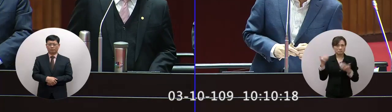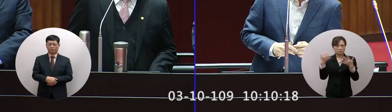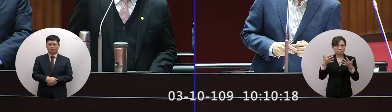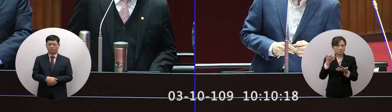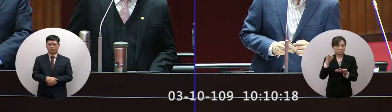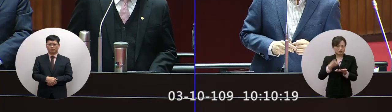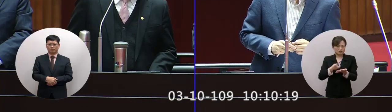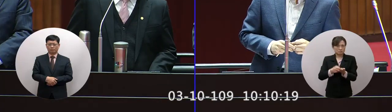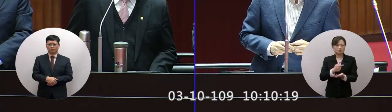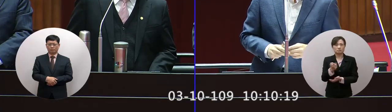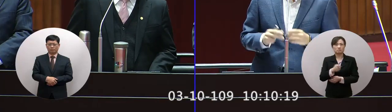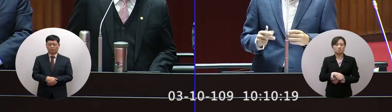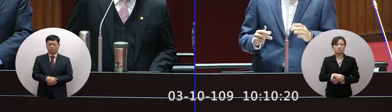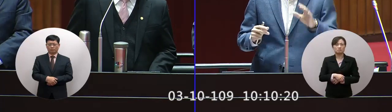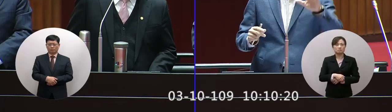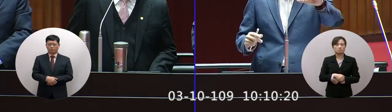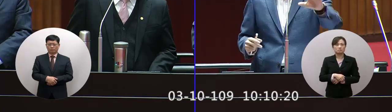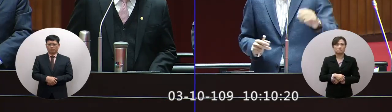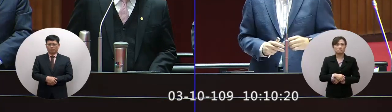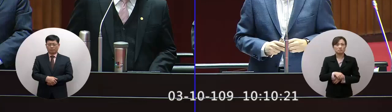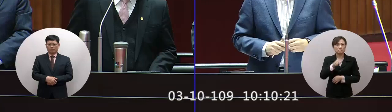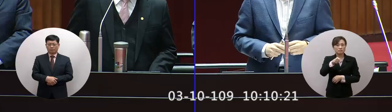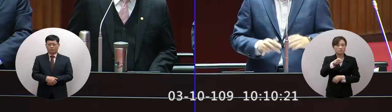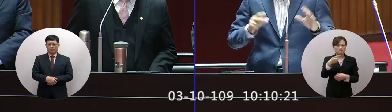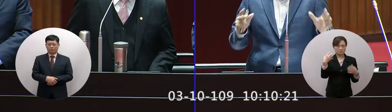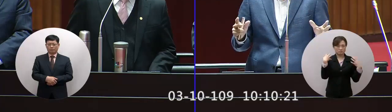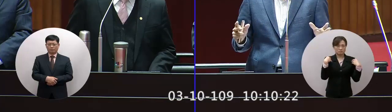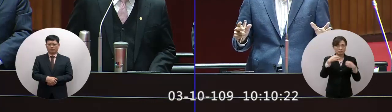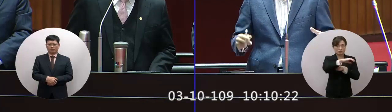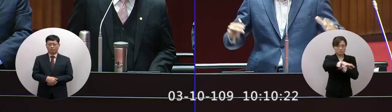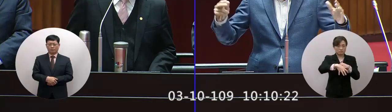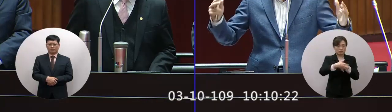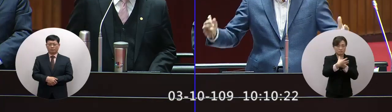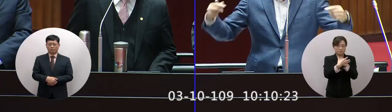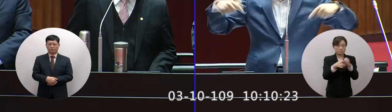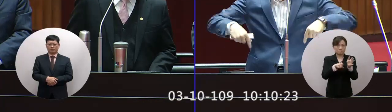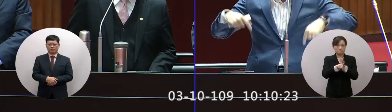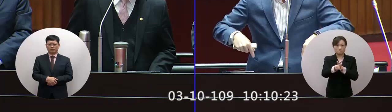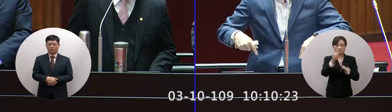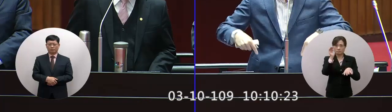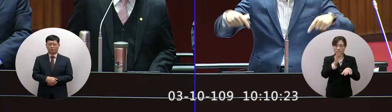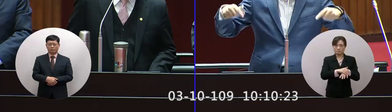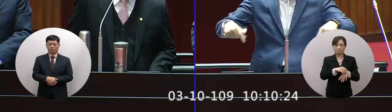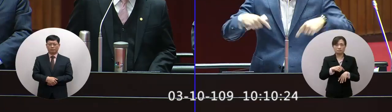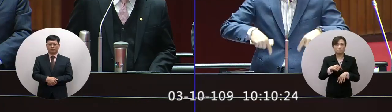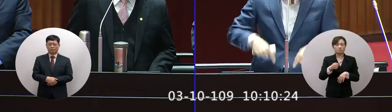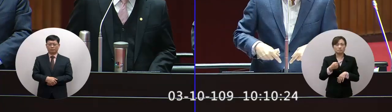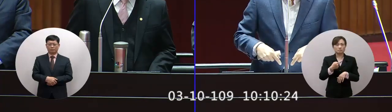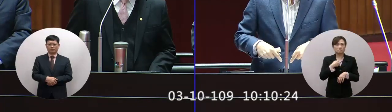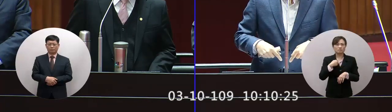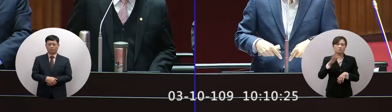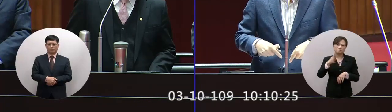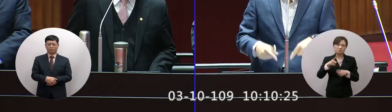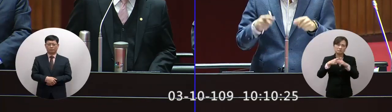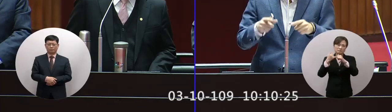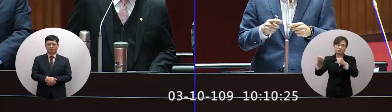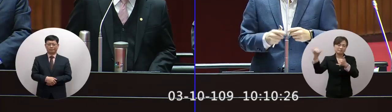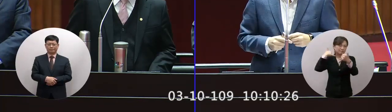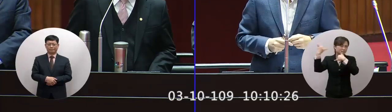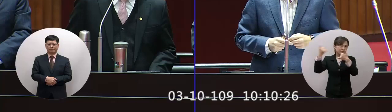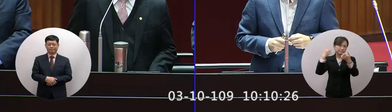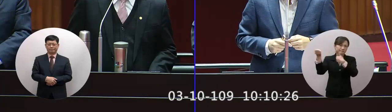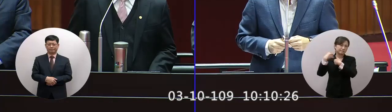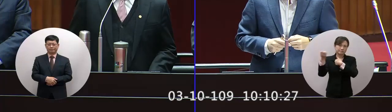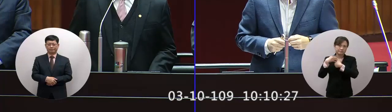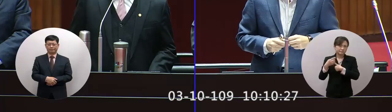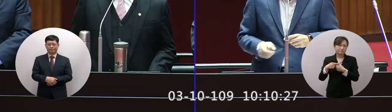想署长，因为你是环保专家，其实我不是，因为接同样的陈情接太多了，只针对这